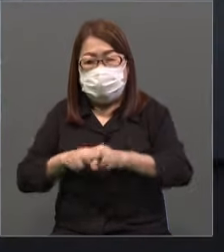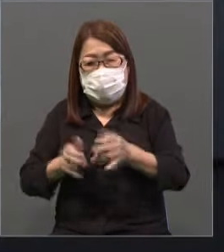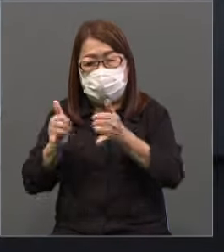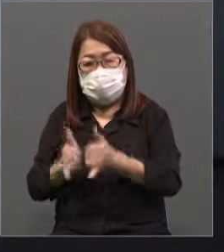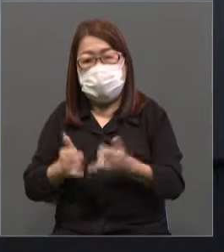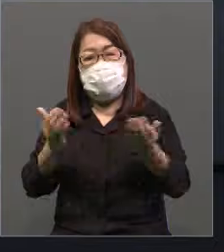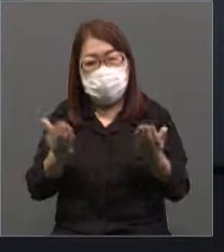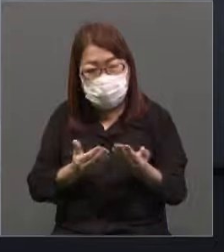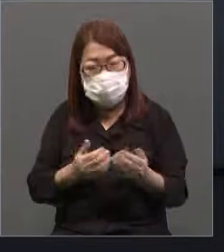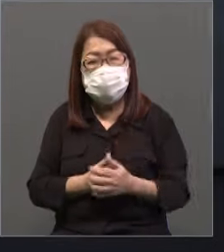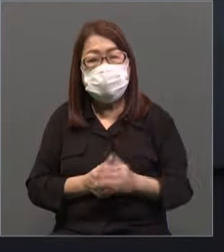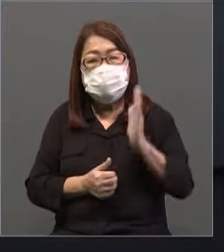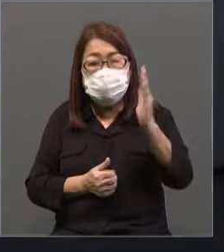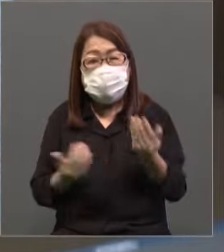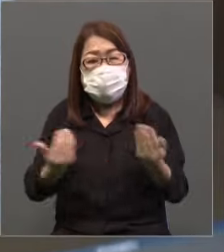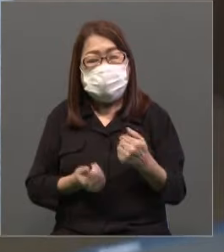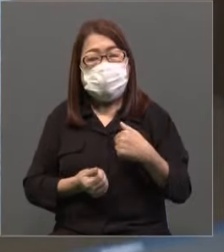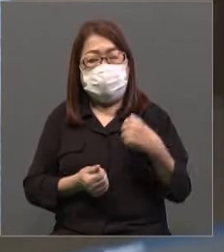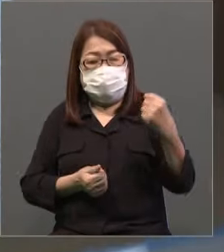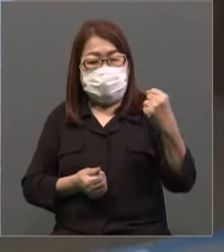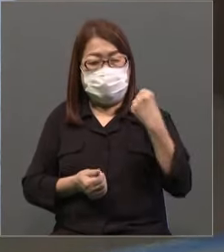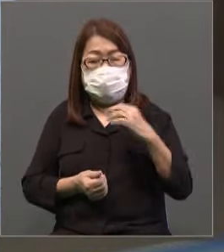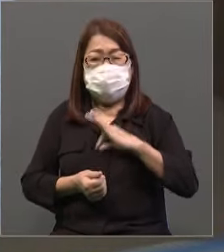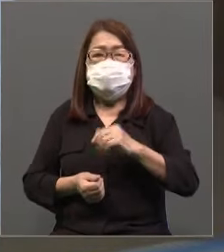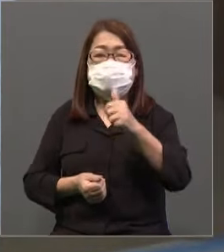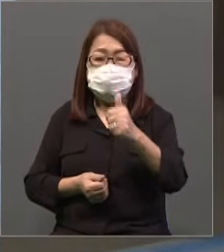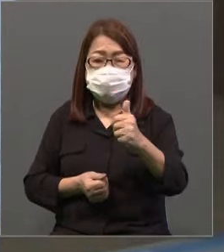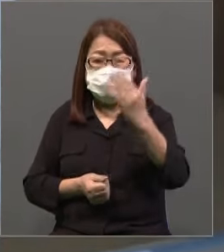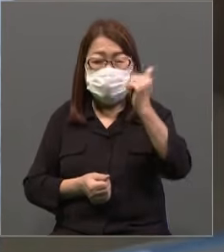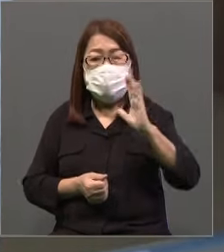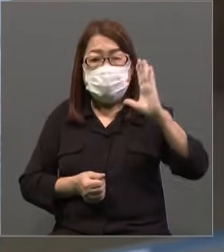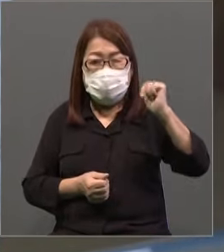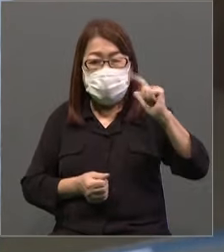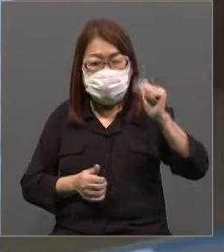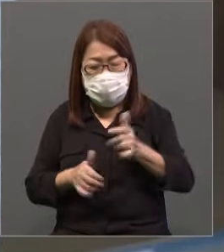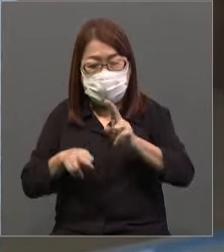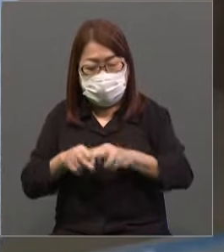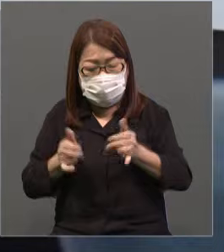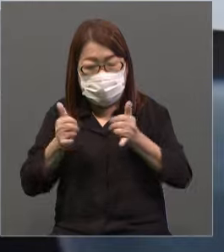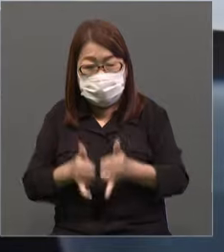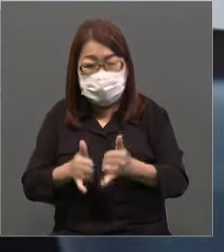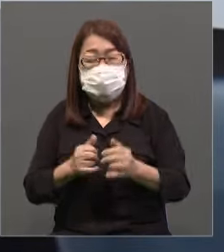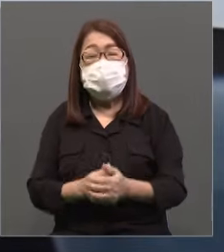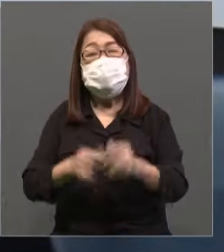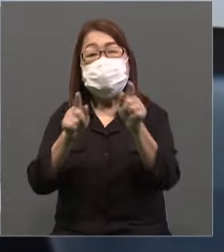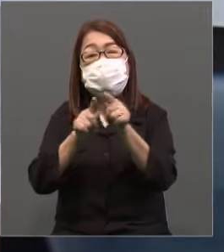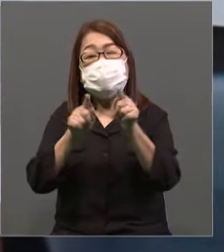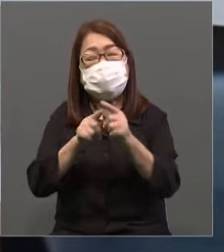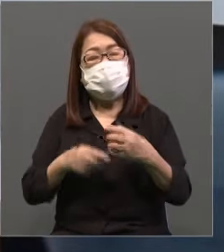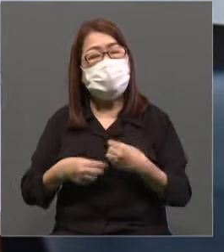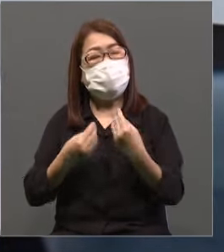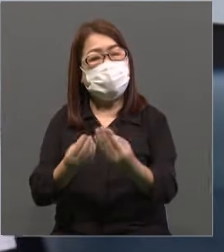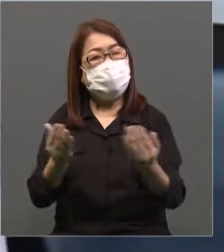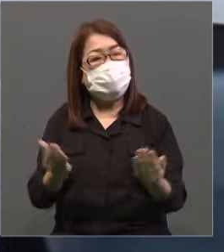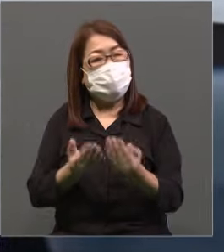พื่อให้เด็กๆมีกำลังใจรู้สึกปลอดภัยเพราะมีพ่อแม่อยู่ข้างๆอีกทั้งมุมหนึ่งยังเป็นการส่งเสริ